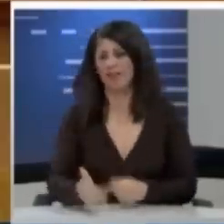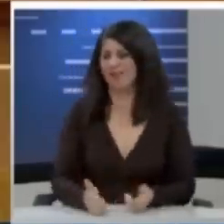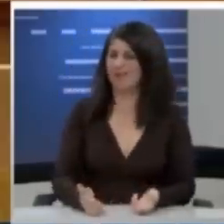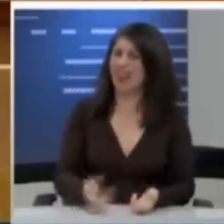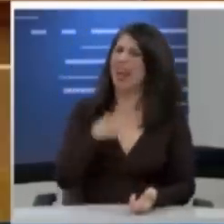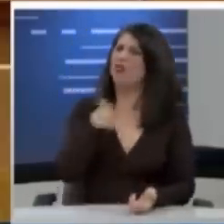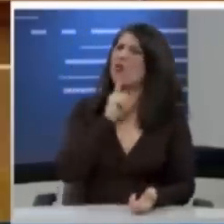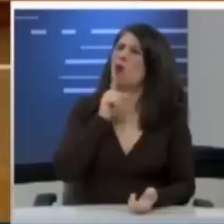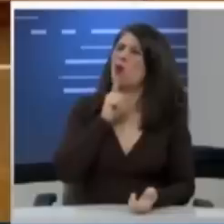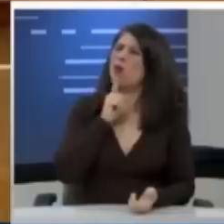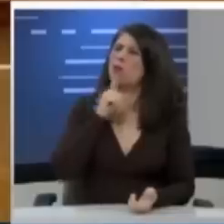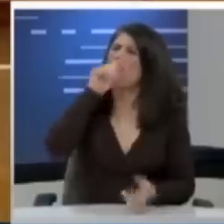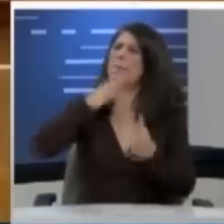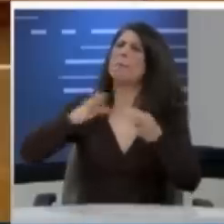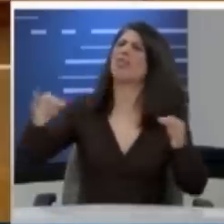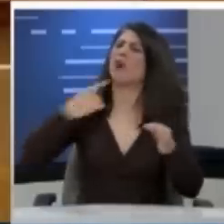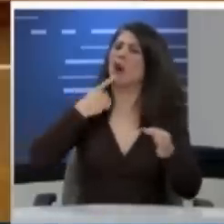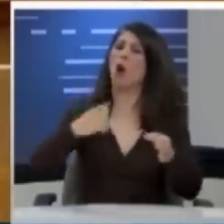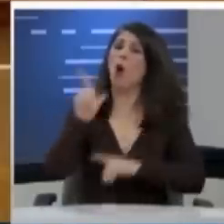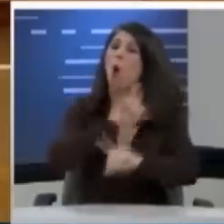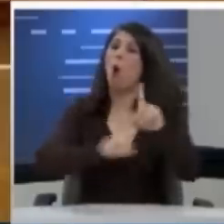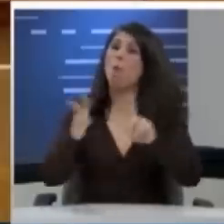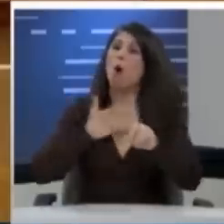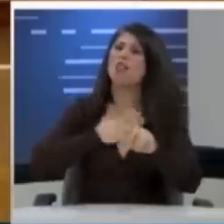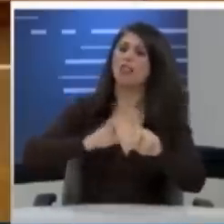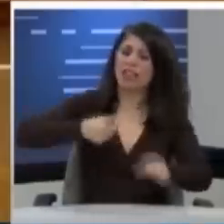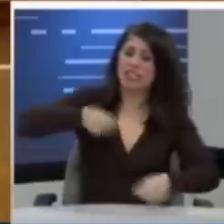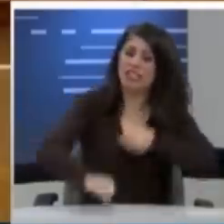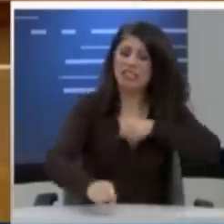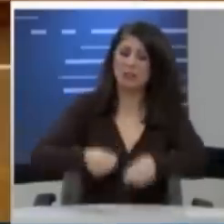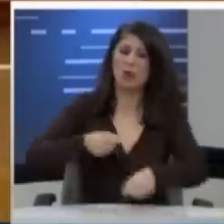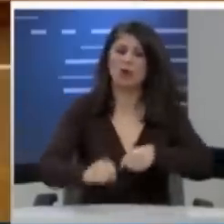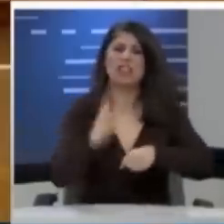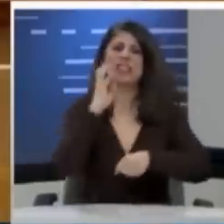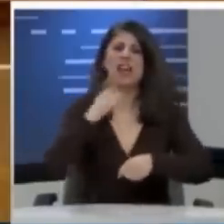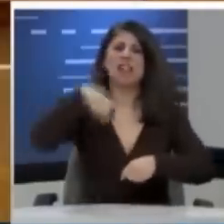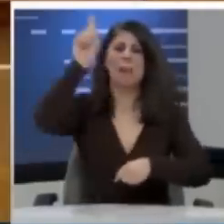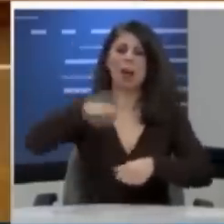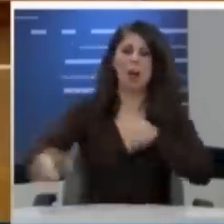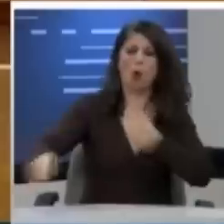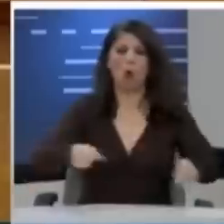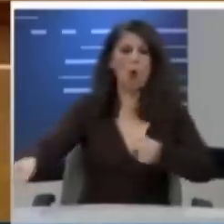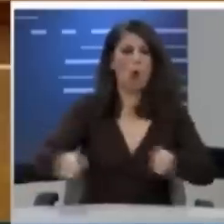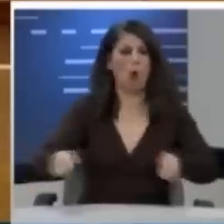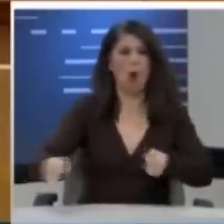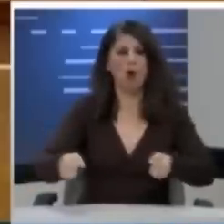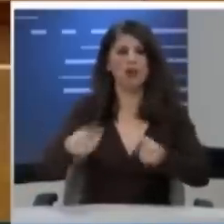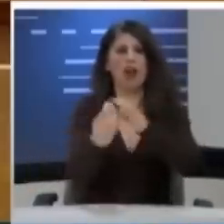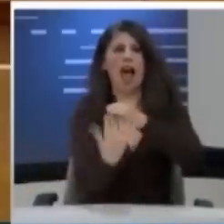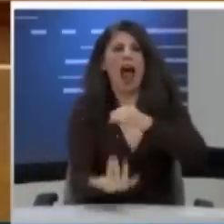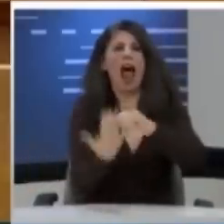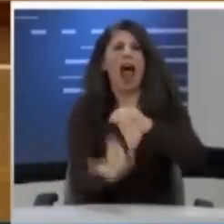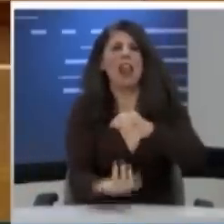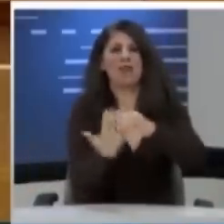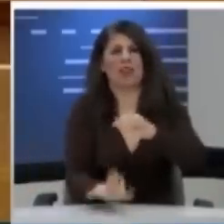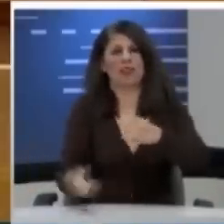δηλαδή, 10 μέρες κοσκινίζει, λέει ο λαός μας και πολύ σωστά και έχει απόλυτο δίκιο. Η κυβέρνηση ΣΥΡΙΖΑ κάνει